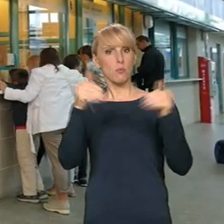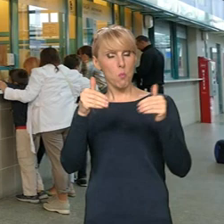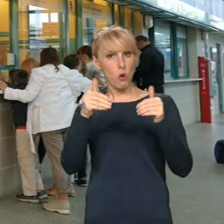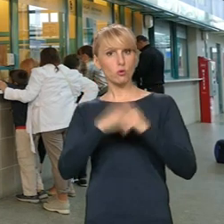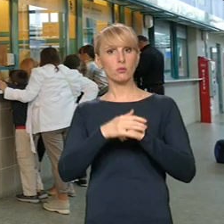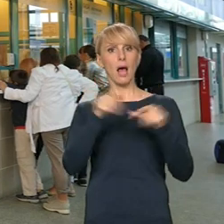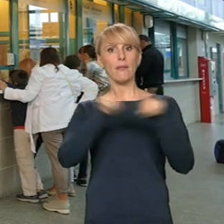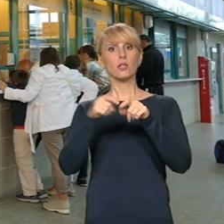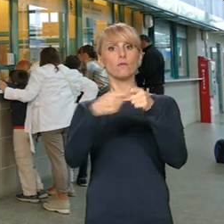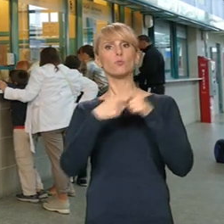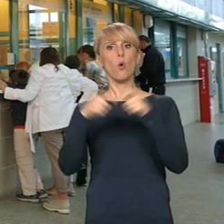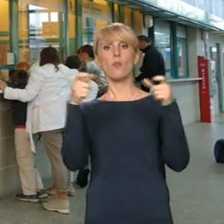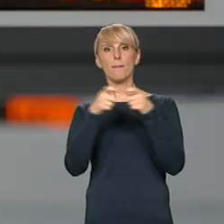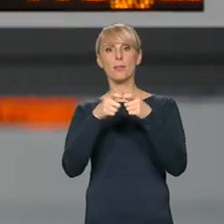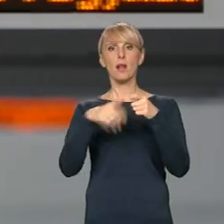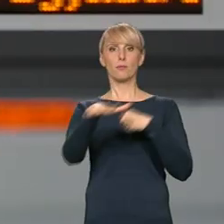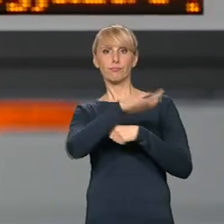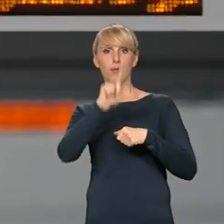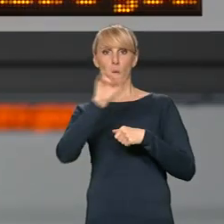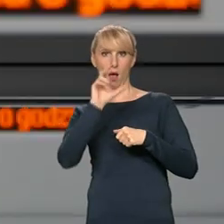zakodować wspólny bilet aglomeracyjny.